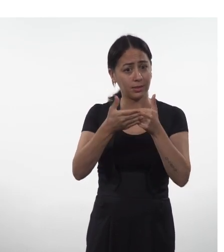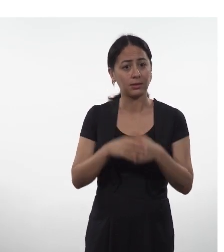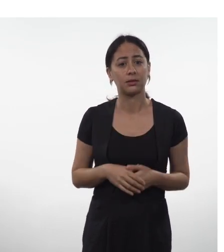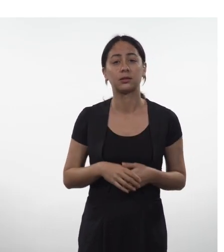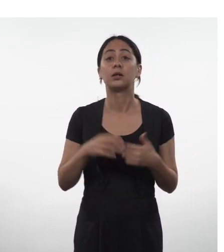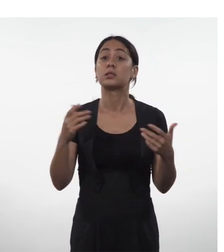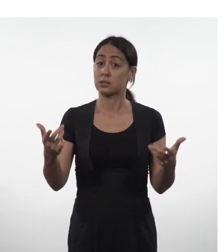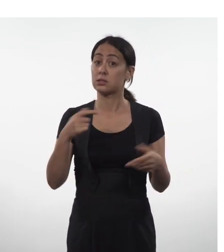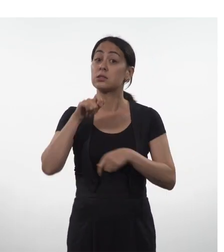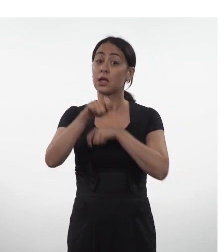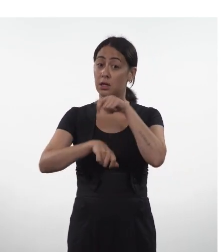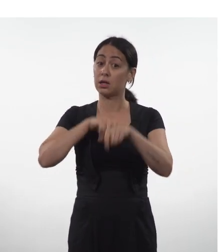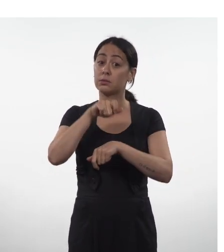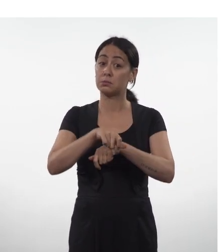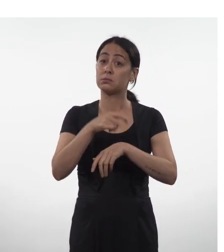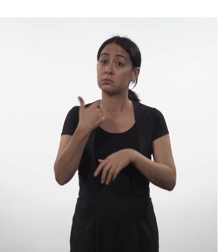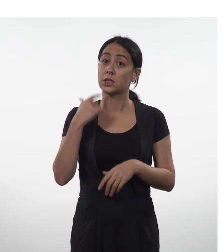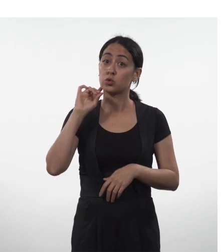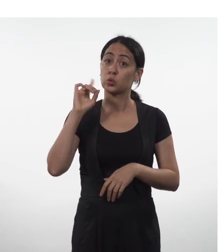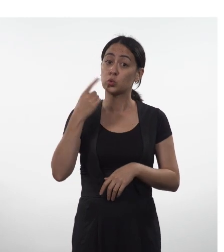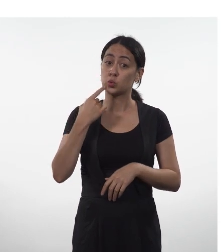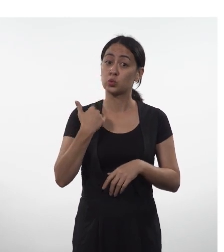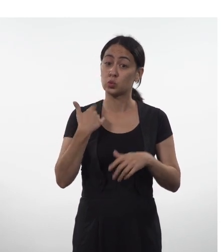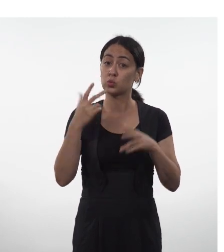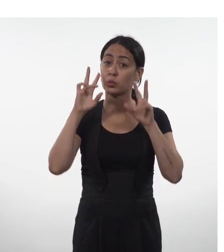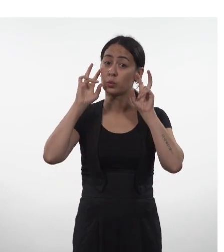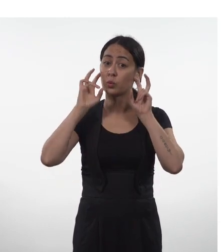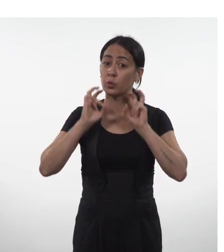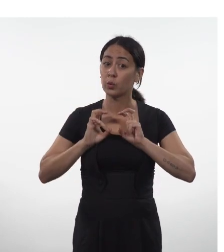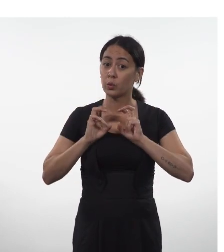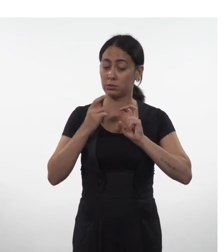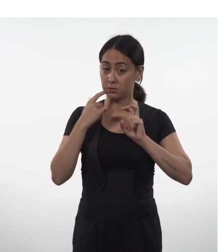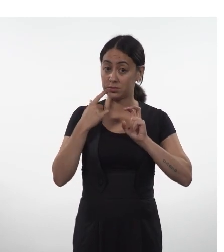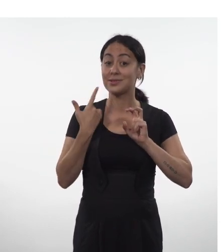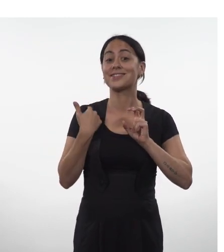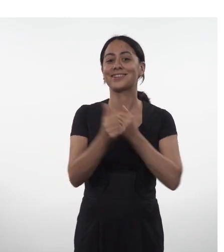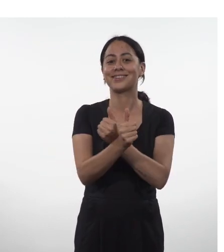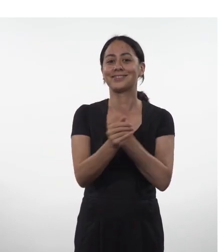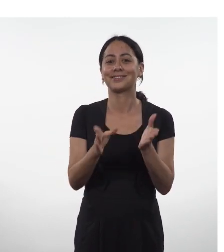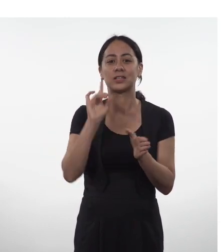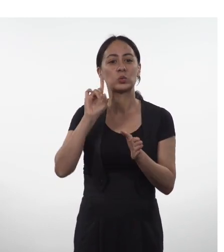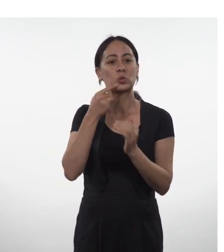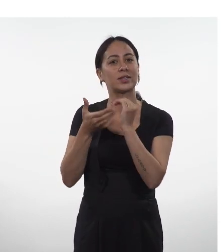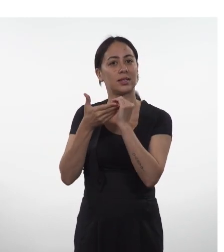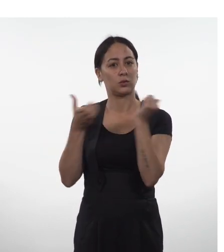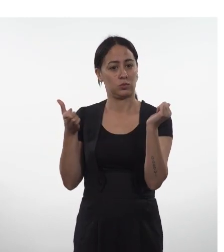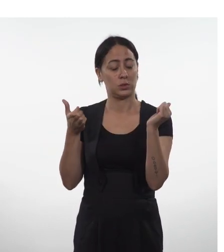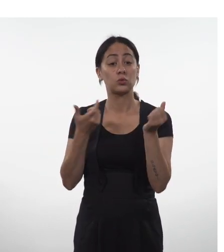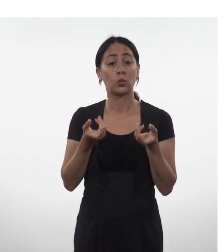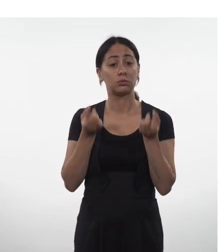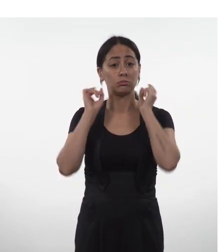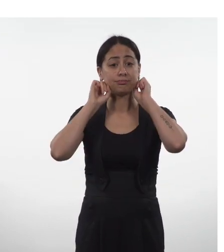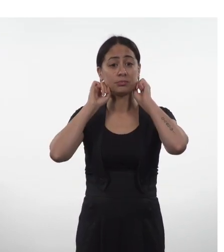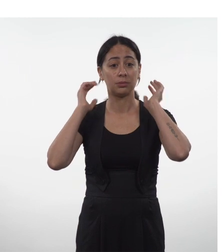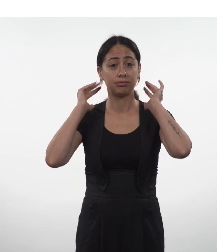de transmission, s'ils veulent recevoir le son, oui, les casques sont adaptés. Mais pour cela, il faut d'abord évaluer le profil